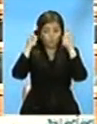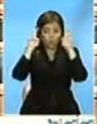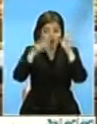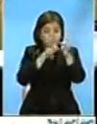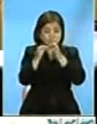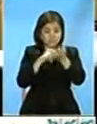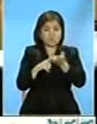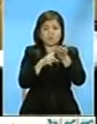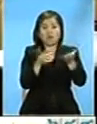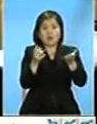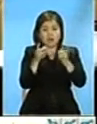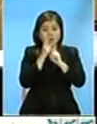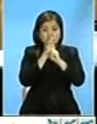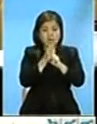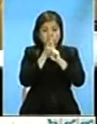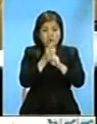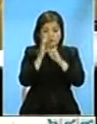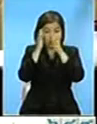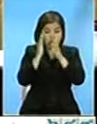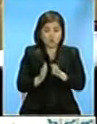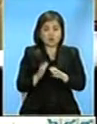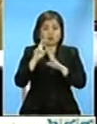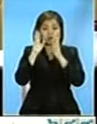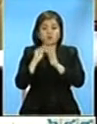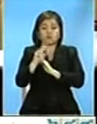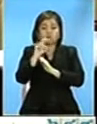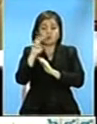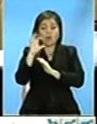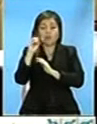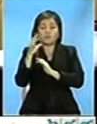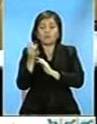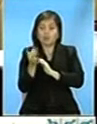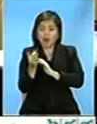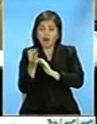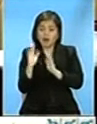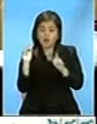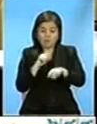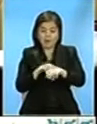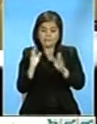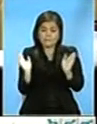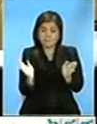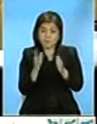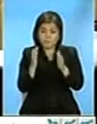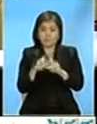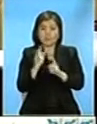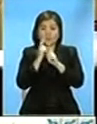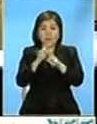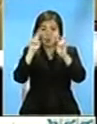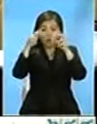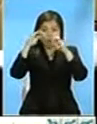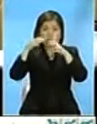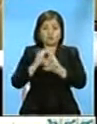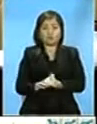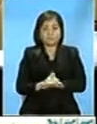ไว้เนี่ยนะฮะจำนวนสว250ท่านเนี่ยนะฮะให้กระชับสักนิดฮะดูจะออกไปไกลม